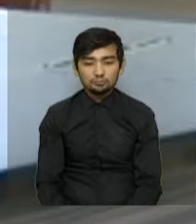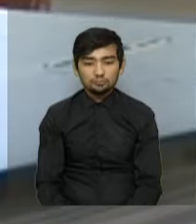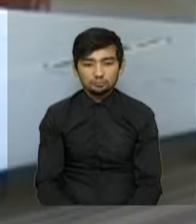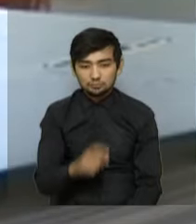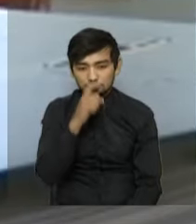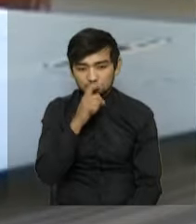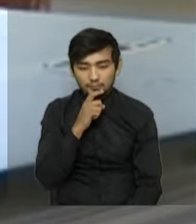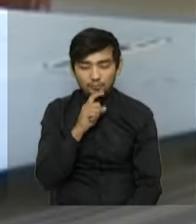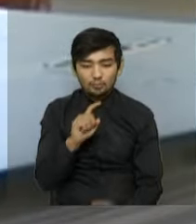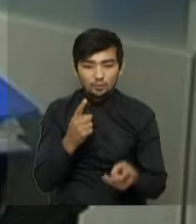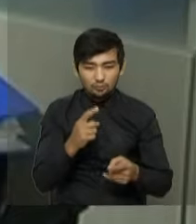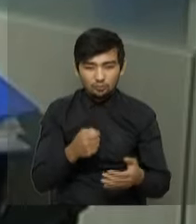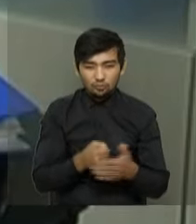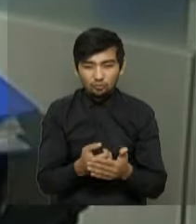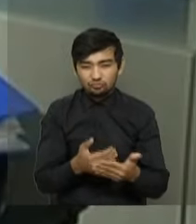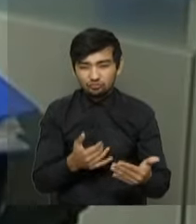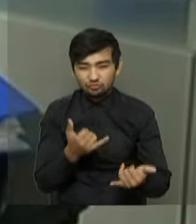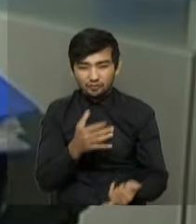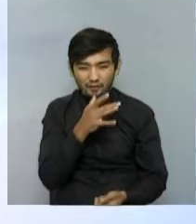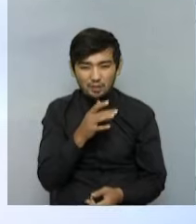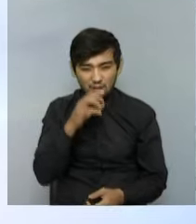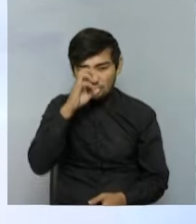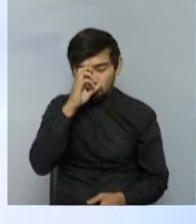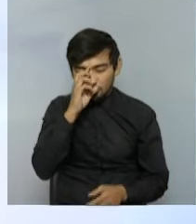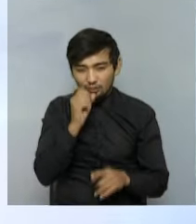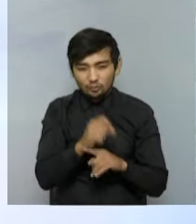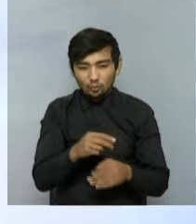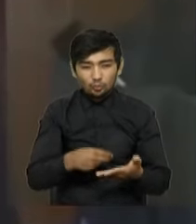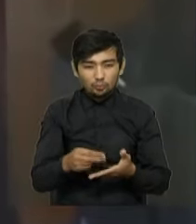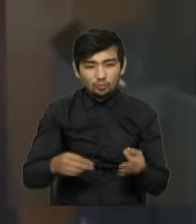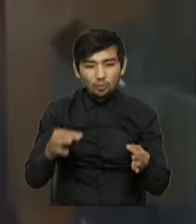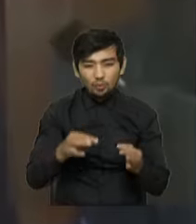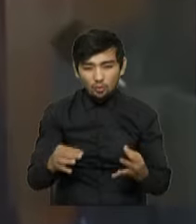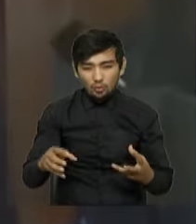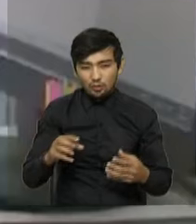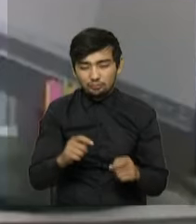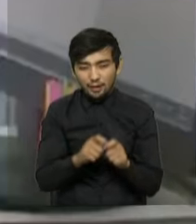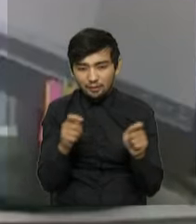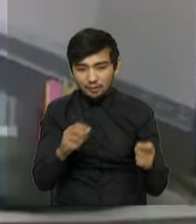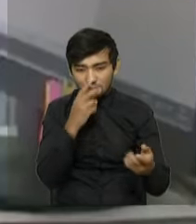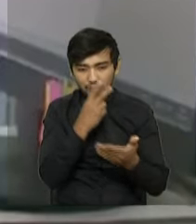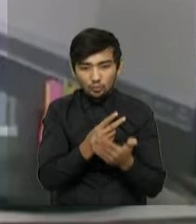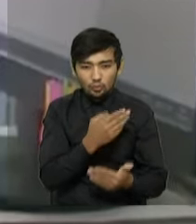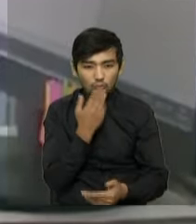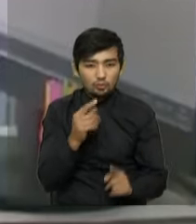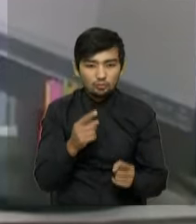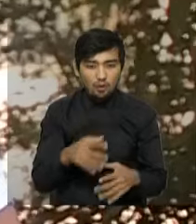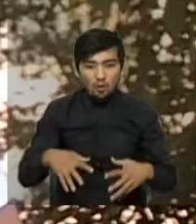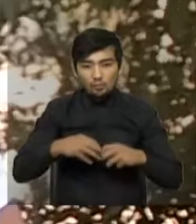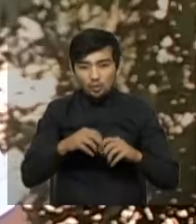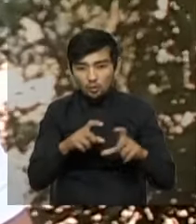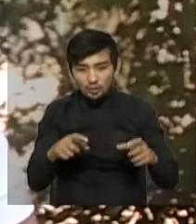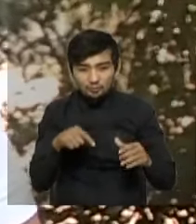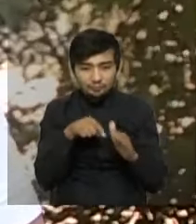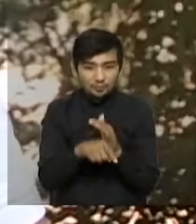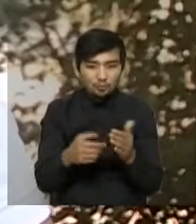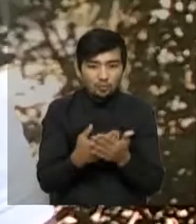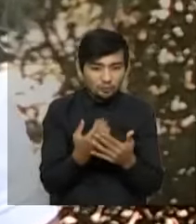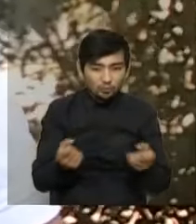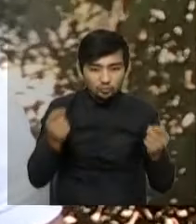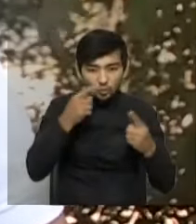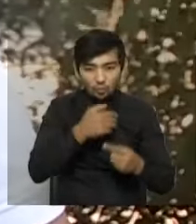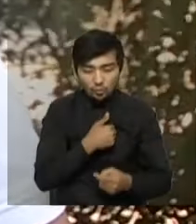Непонятно, почему до сих пор в нашей стране госзакупки непрозрачны. Общественники говорят, что нет доступа к информации. Порядка 600